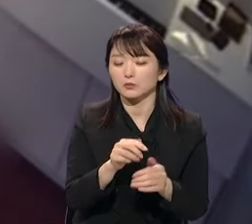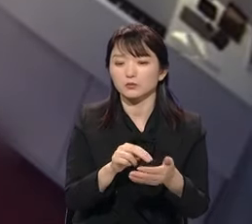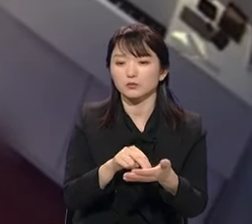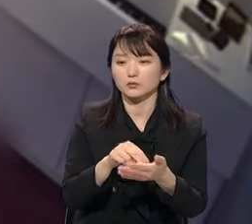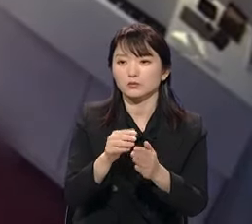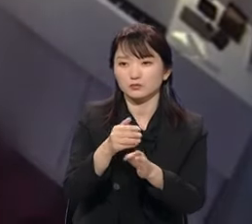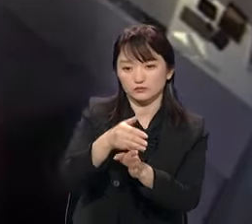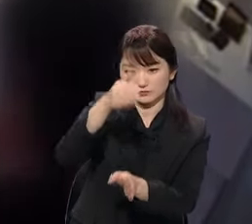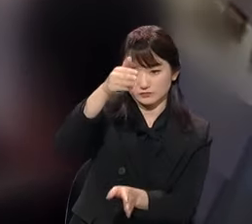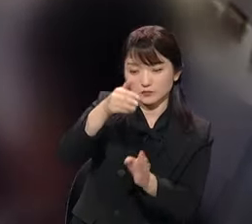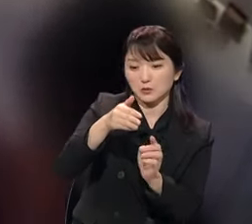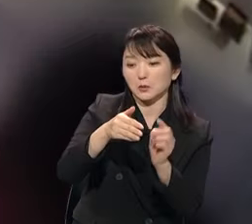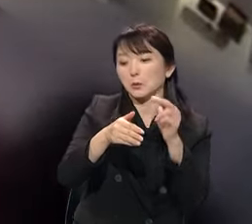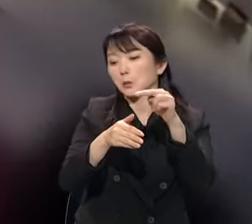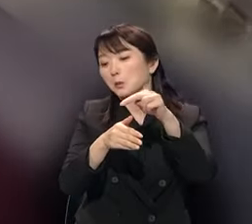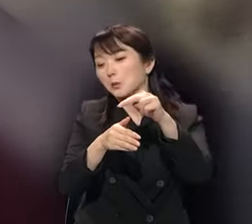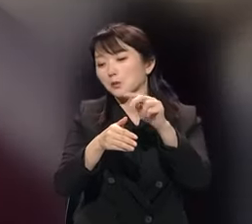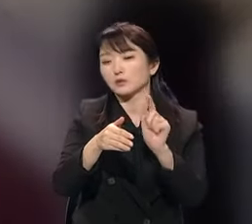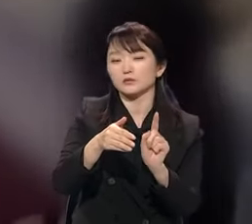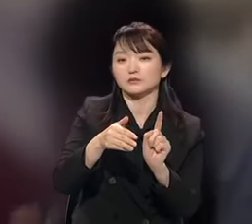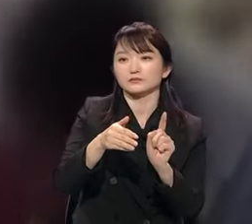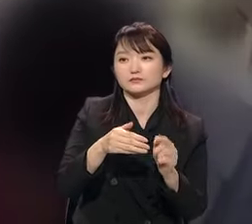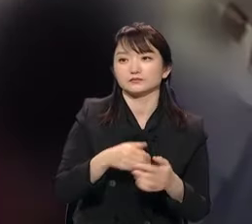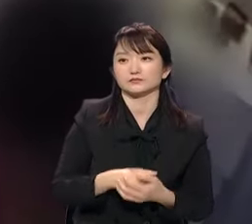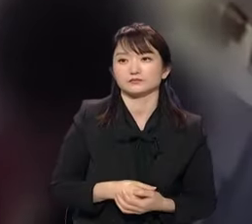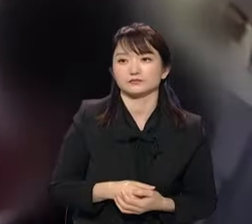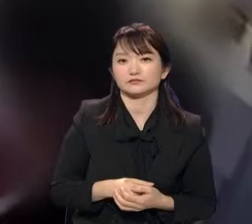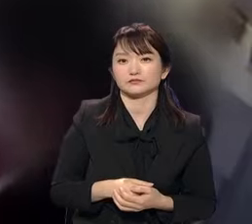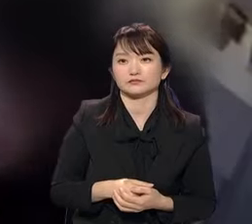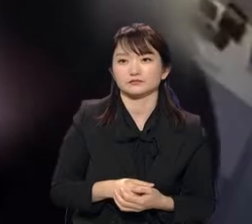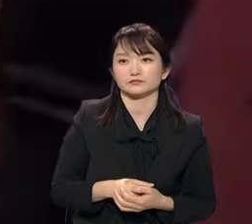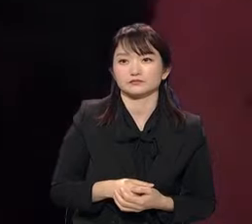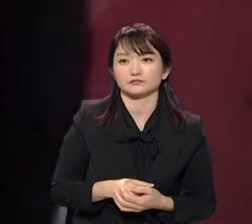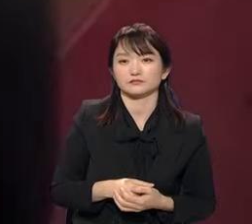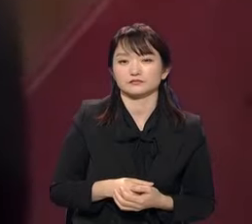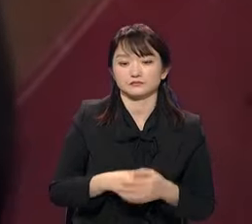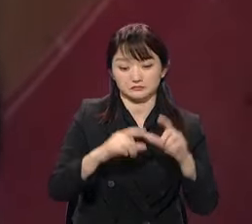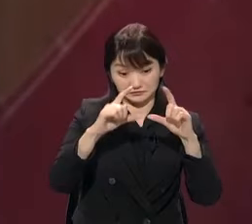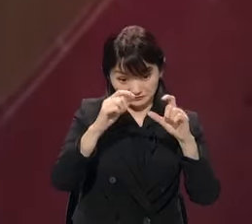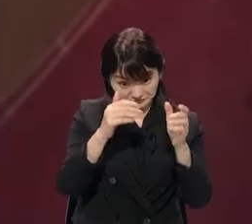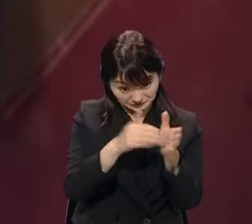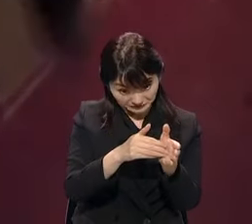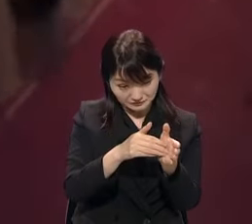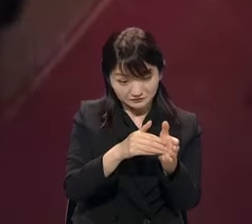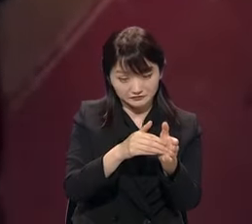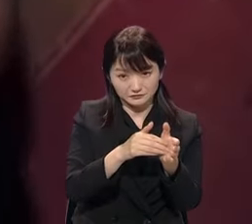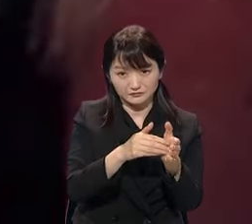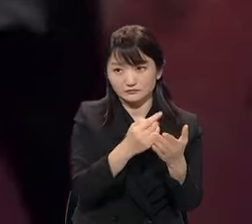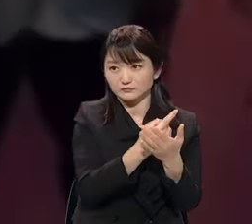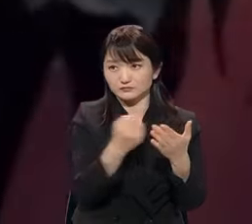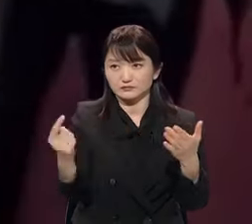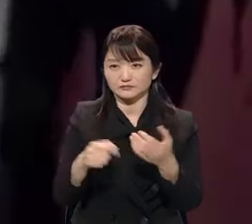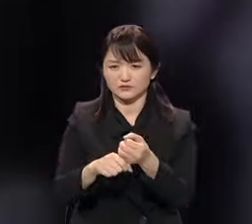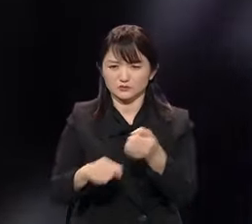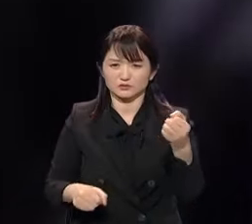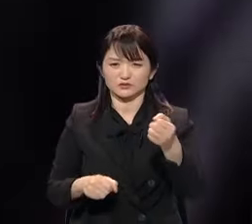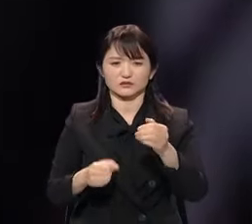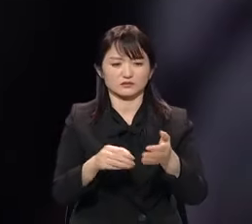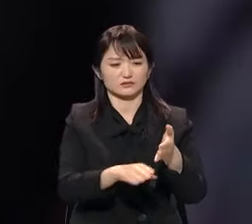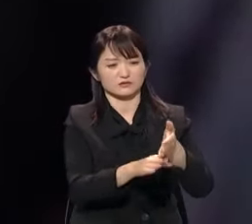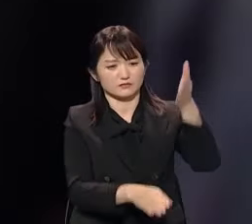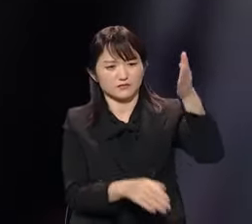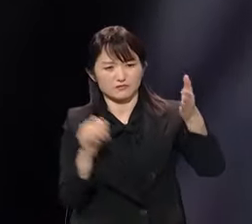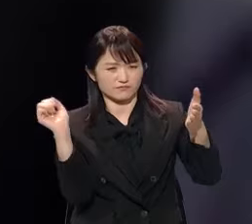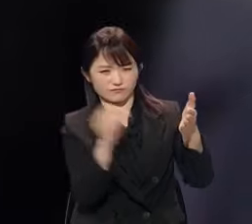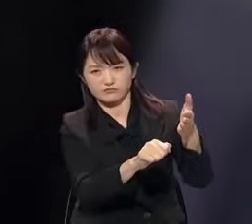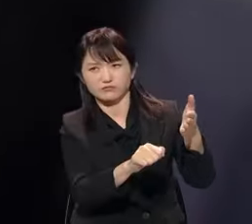자, 사진 다 찍고 바깥으로 나오니 우산으로 벽을 팍 쳐요. 아하, 차차차. 자, 이제